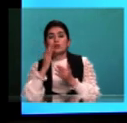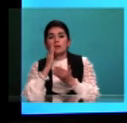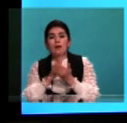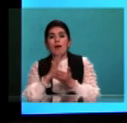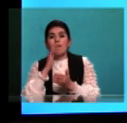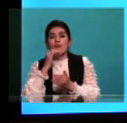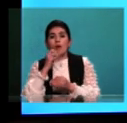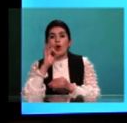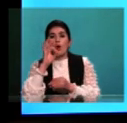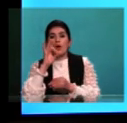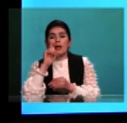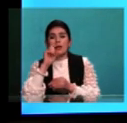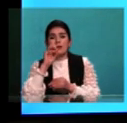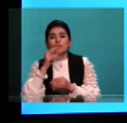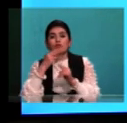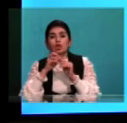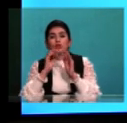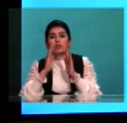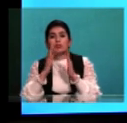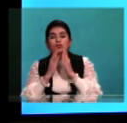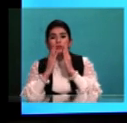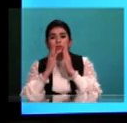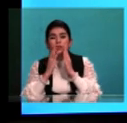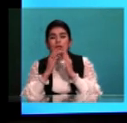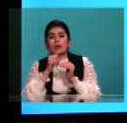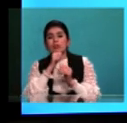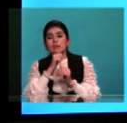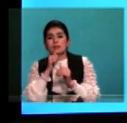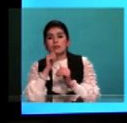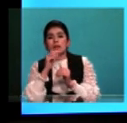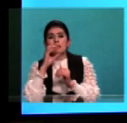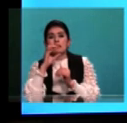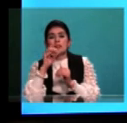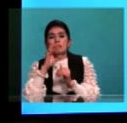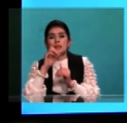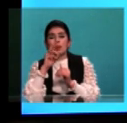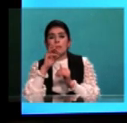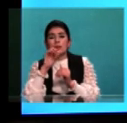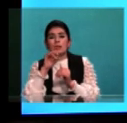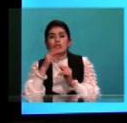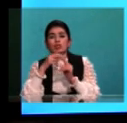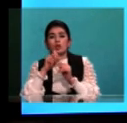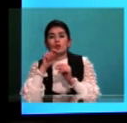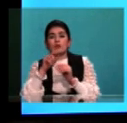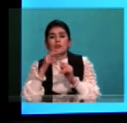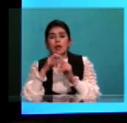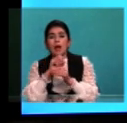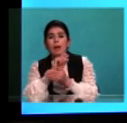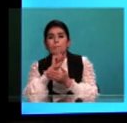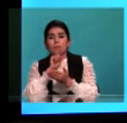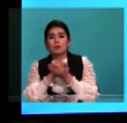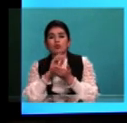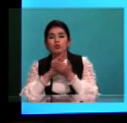атрибуты файла? Архивный, только для чтения, скрытый и системный. Вот здесь необходимо